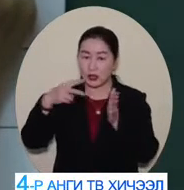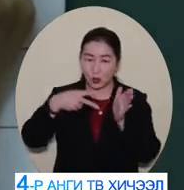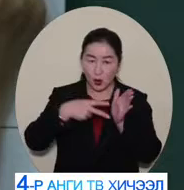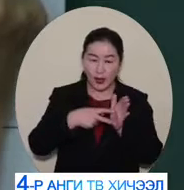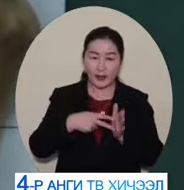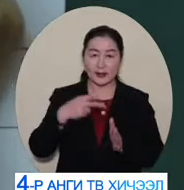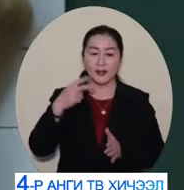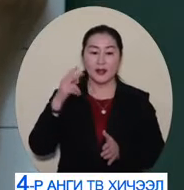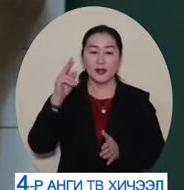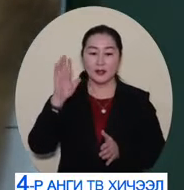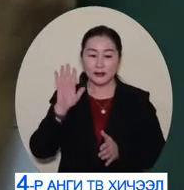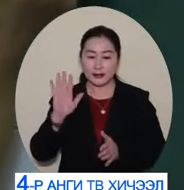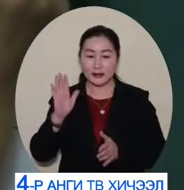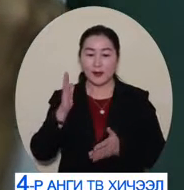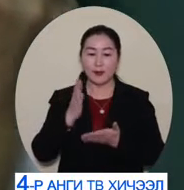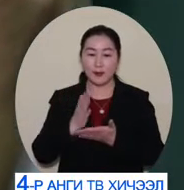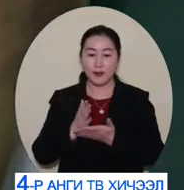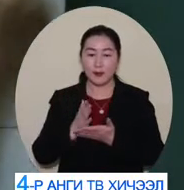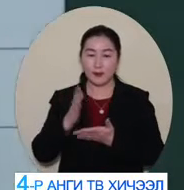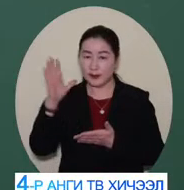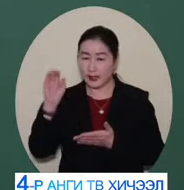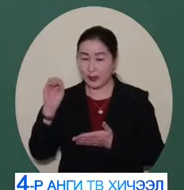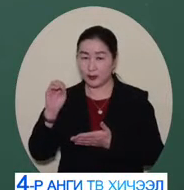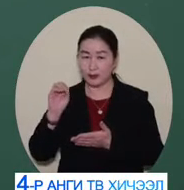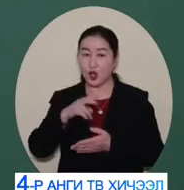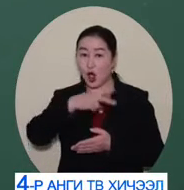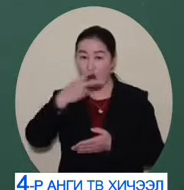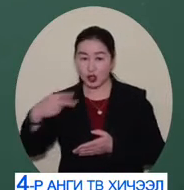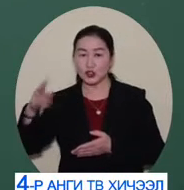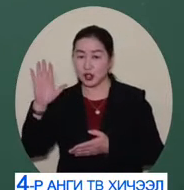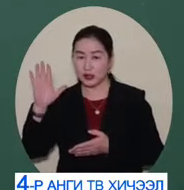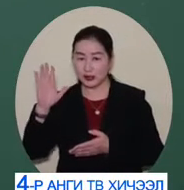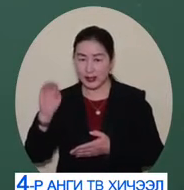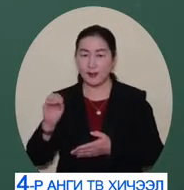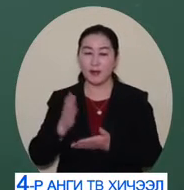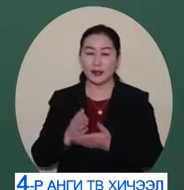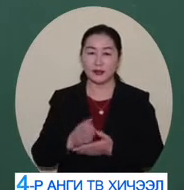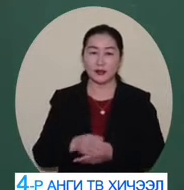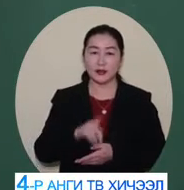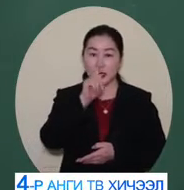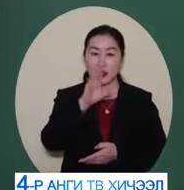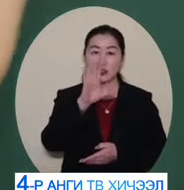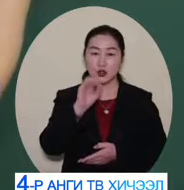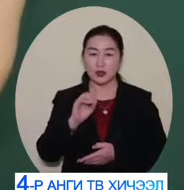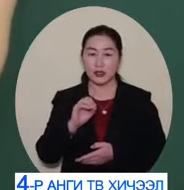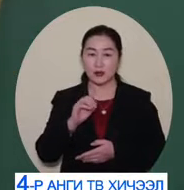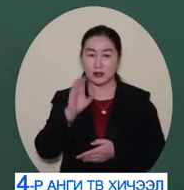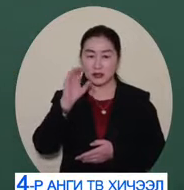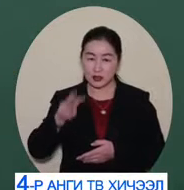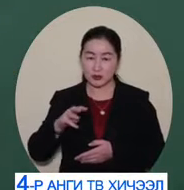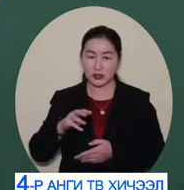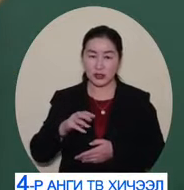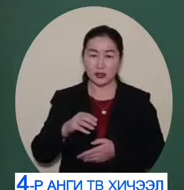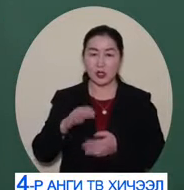биз. За 50 дахин багасгасан байна гэж тооцоолох юм байна тийм. За хүүхдийн өндөр 150 см. 150 см-ийг 6